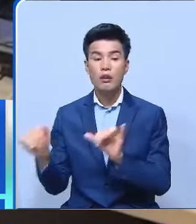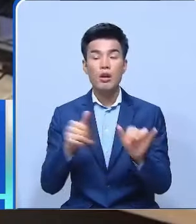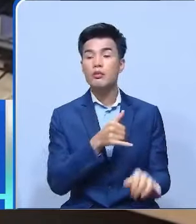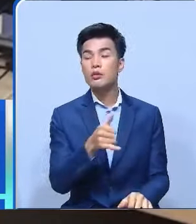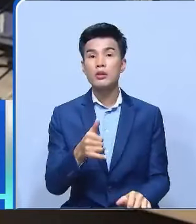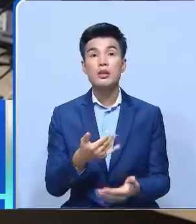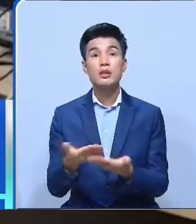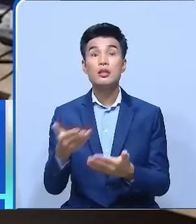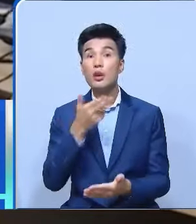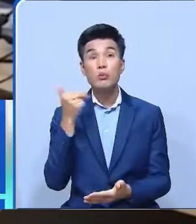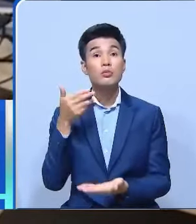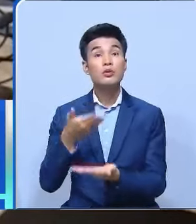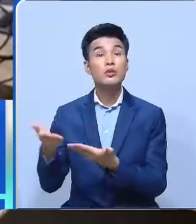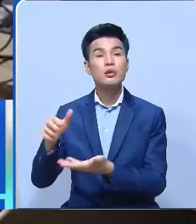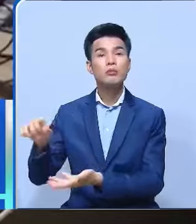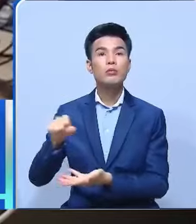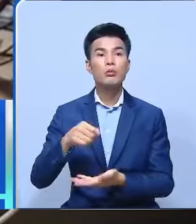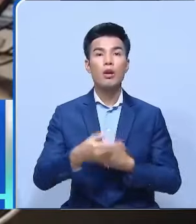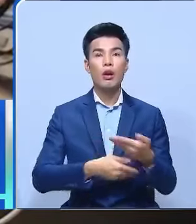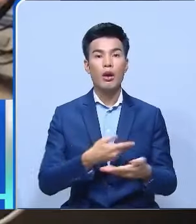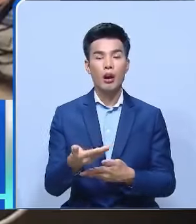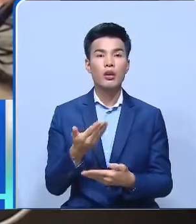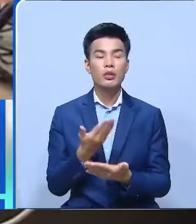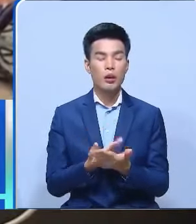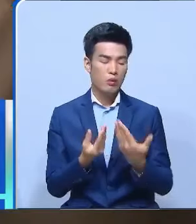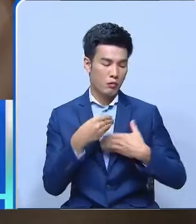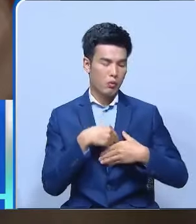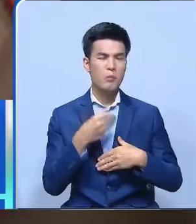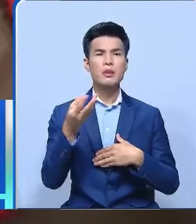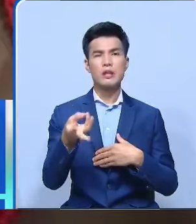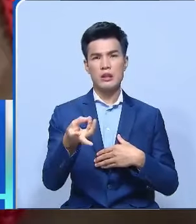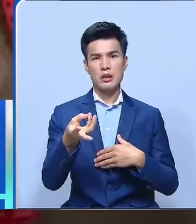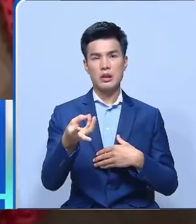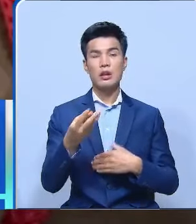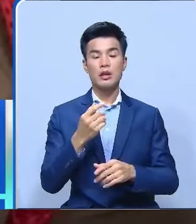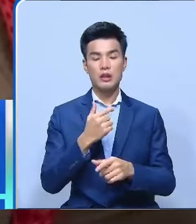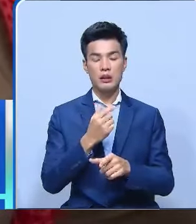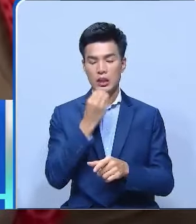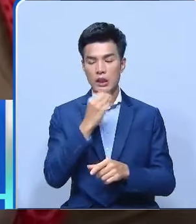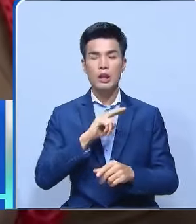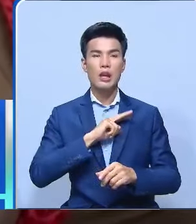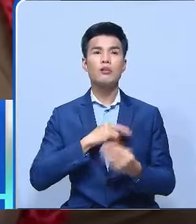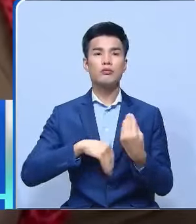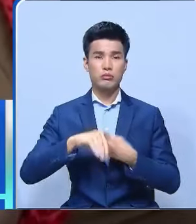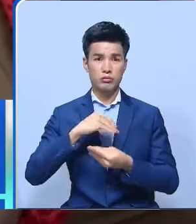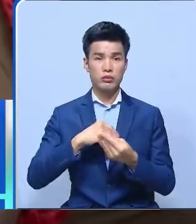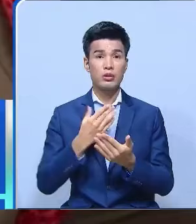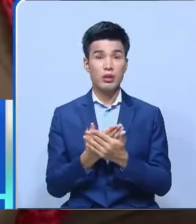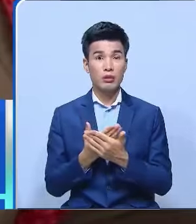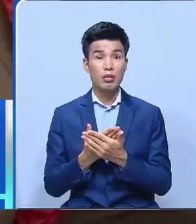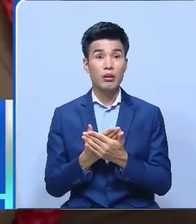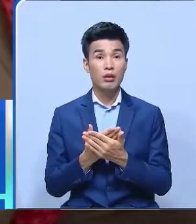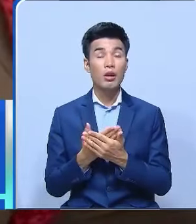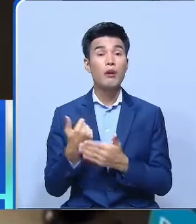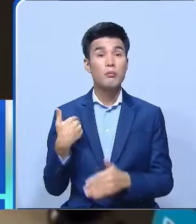ากร้านสะดวกซื้อค่ะมาเร่ขายพอทำกำไรได้นิดนิดหน่อยหน่อยไว้เลี้ยงตนเองแต่นั่นแหละค่ะอย่างที่เห็นเงินเมื่อสักครู่นี้มี